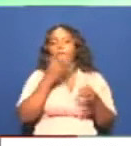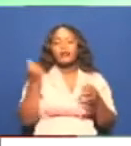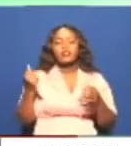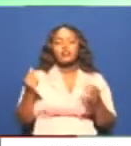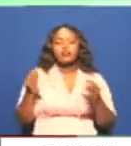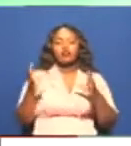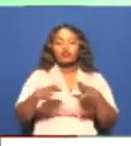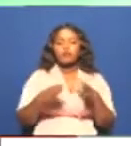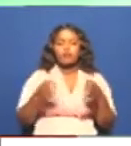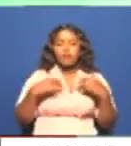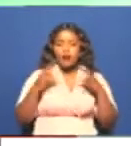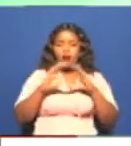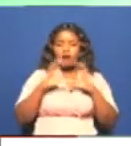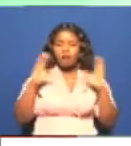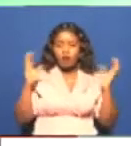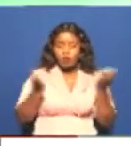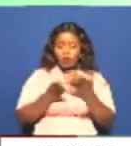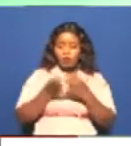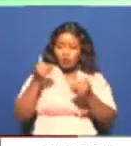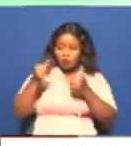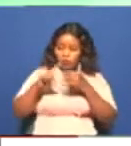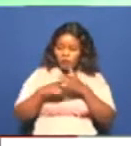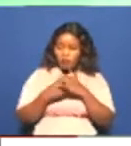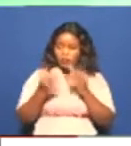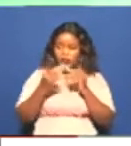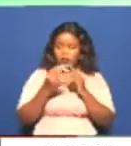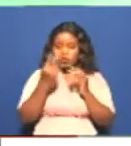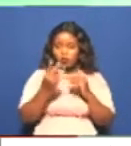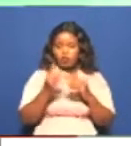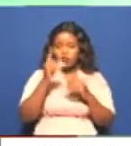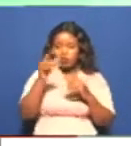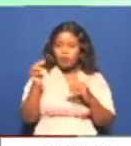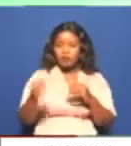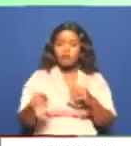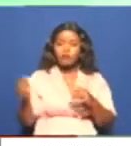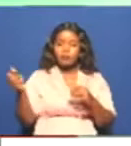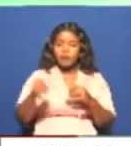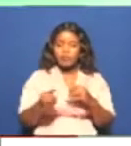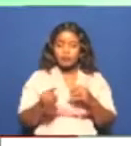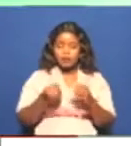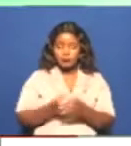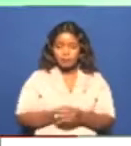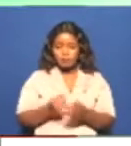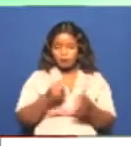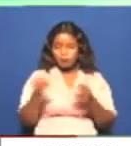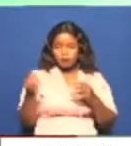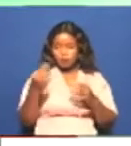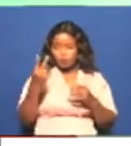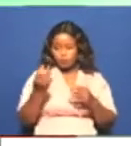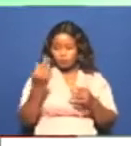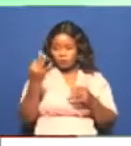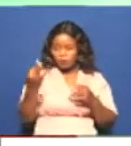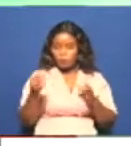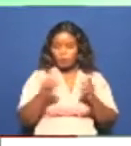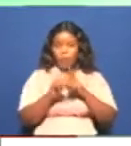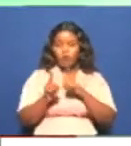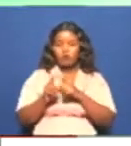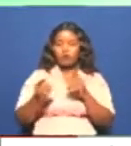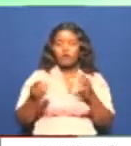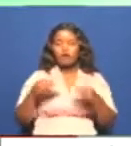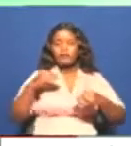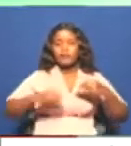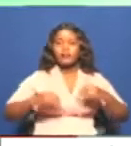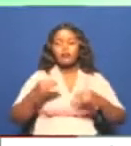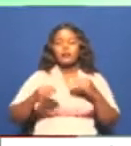wa dunia itakayoandaliwa kuanzia tarehe 21 mwezi huu hadi tarehe 23. Kwingineko, kamati ya kitaifa ya michezo ya walemavu iliandaa zoezi